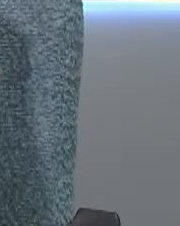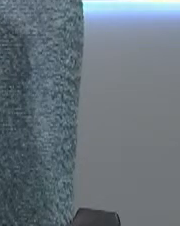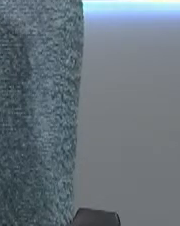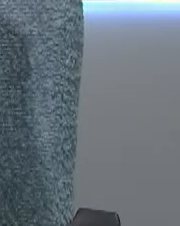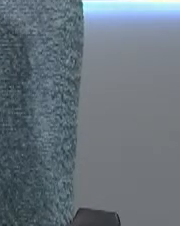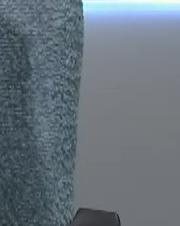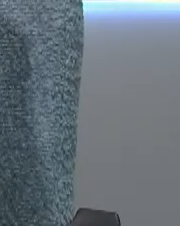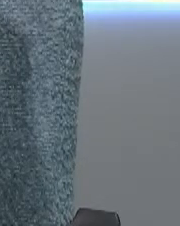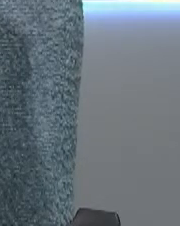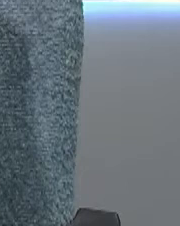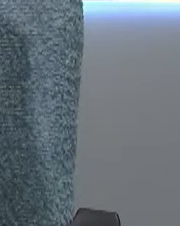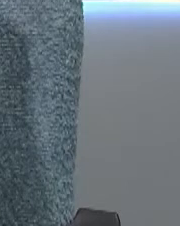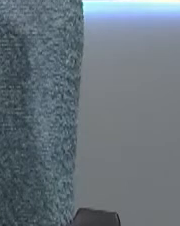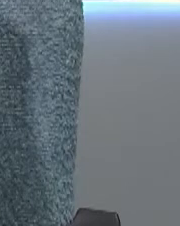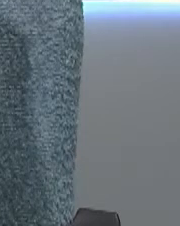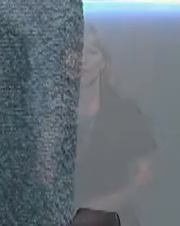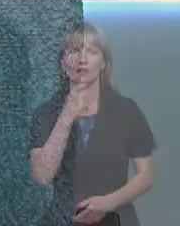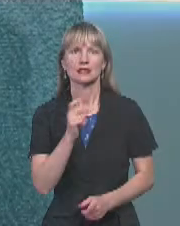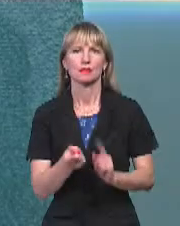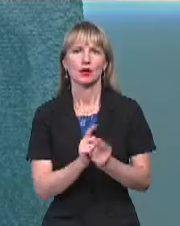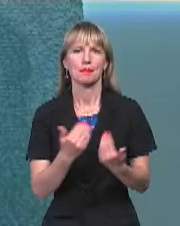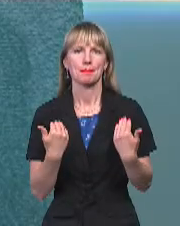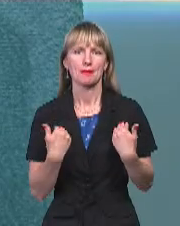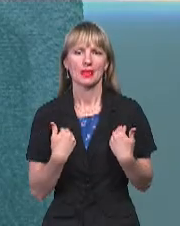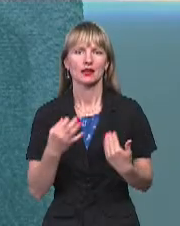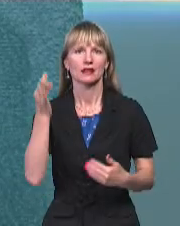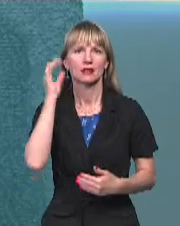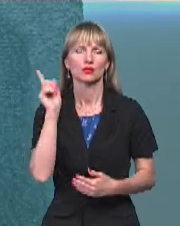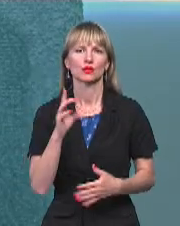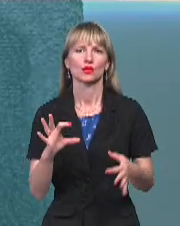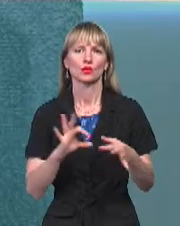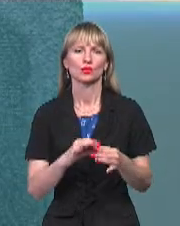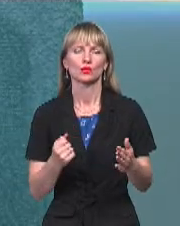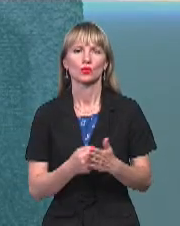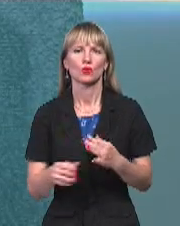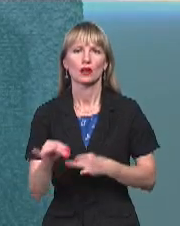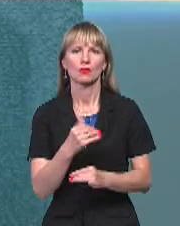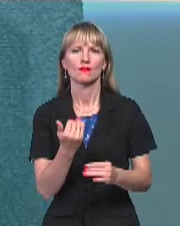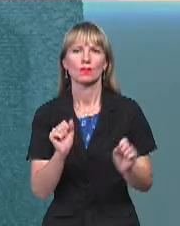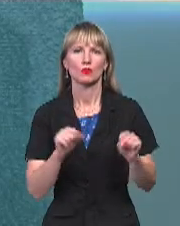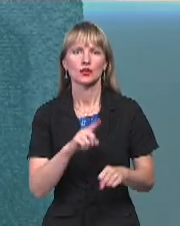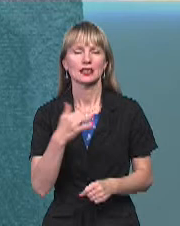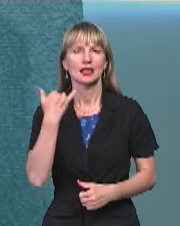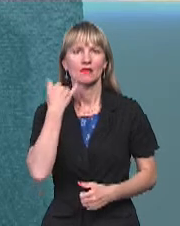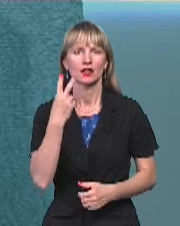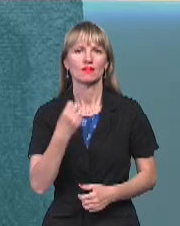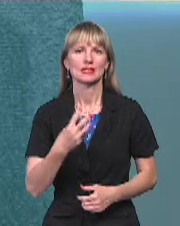Віктор Дерев'янко. Дякуємо за сурдоперекład Ганні Кириченко. Нагадуємо, що долучитися до розмови ви можете за